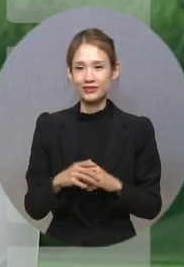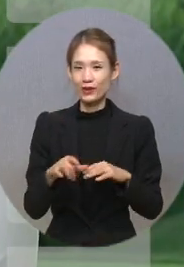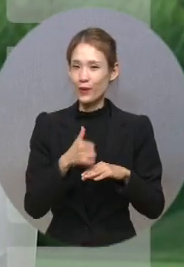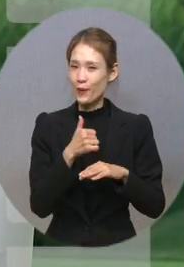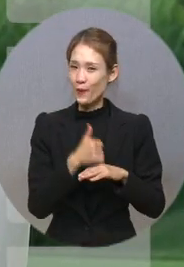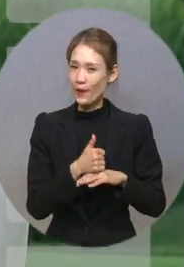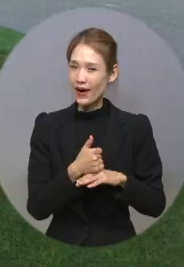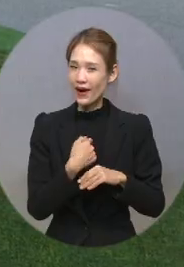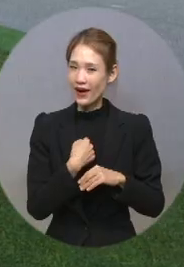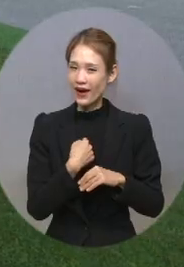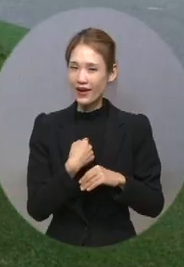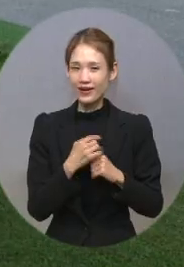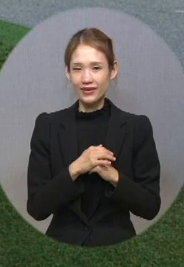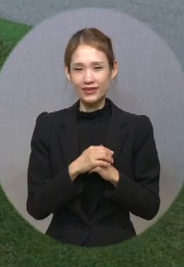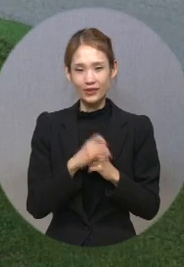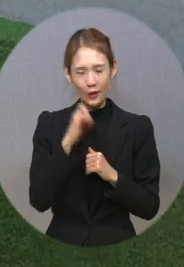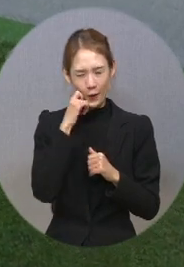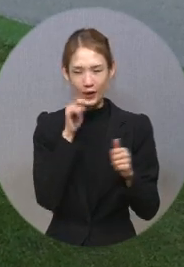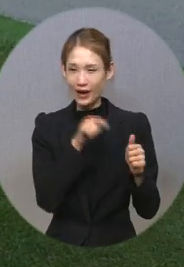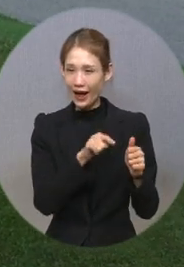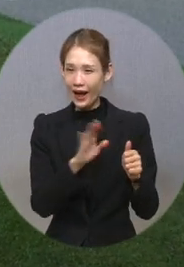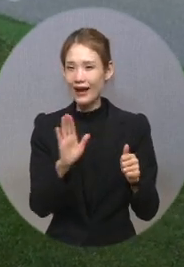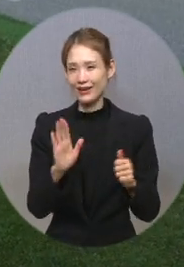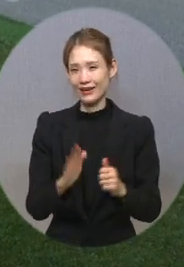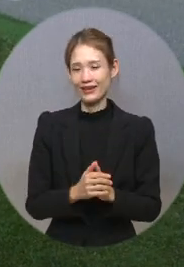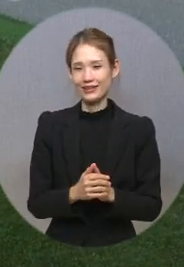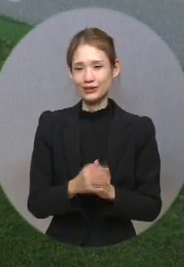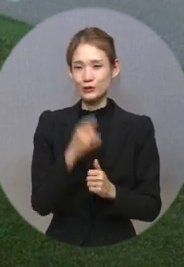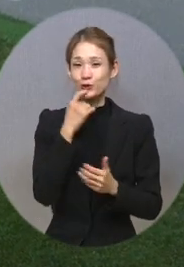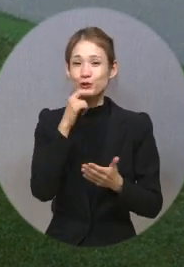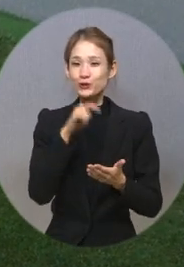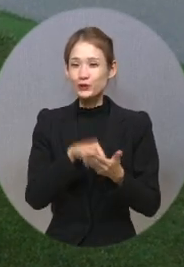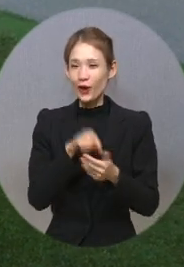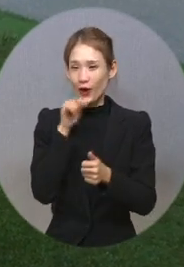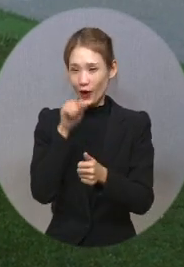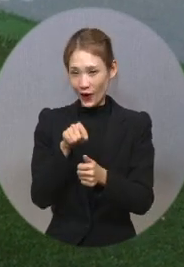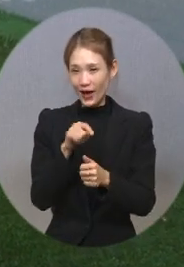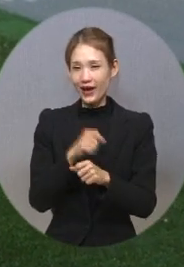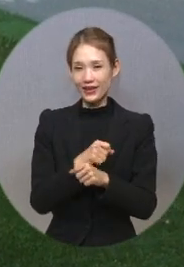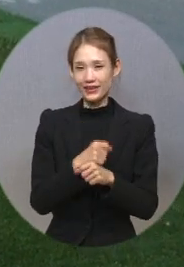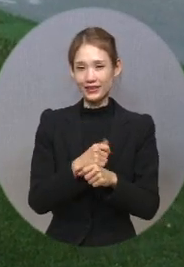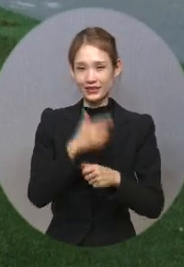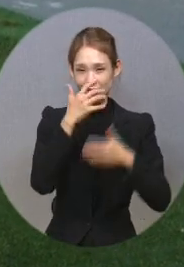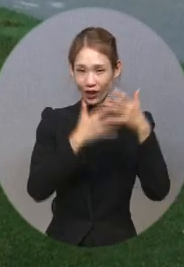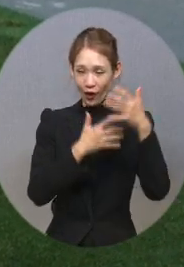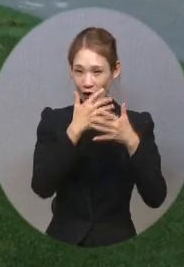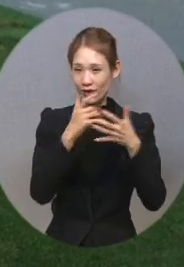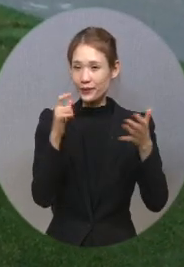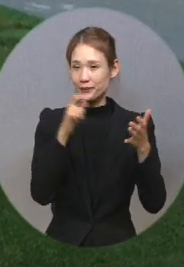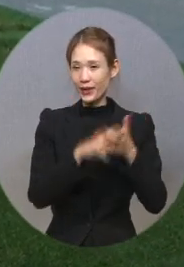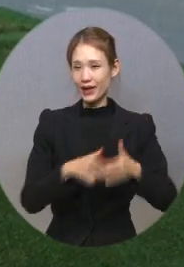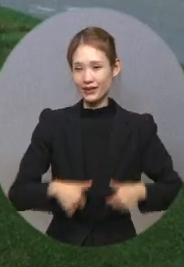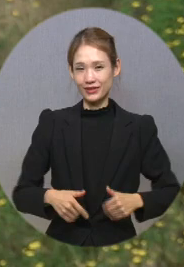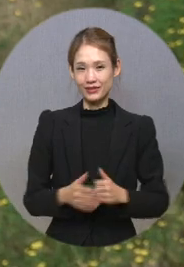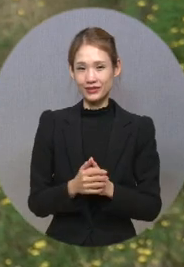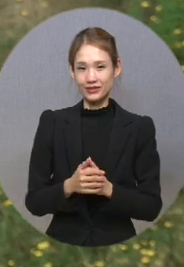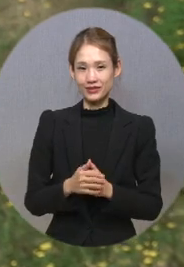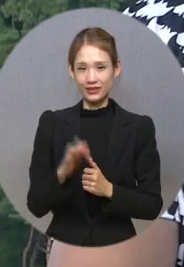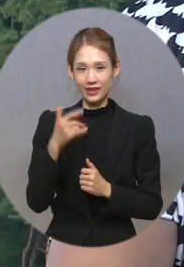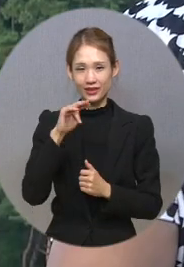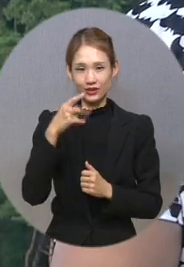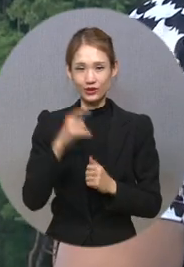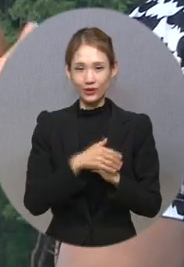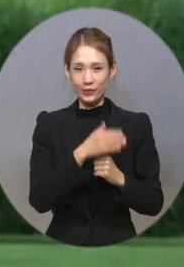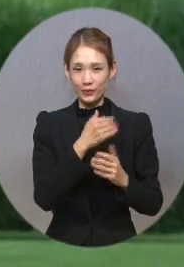왕인데 내가 어려운 거 안 시켜. 쉬운 거 시킬게. 어차피 우리가 영상에 들어가야 돼서 오빠가 오늘 해저드 빠지고 펑커